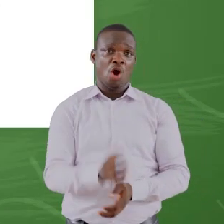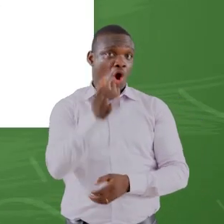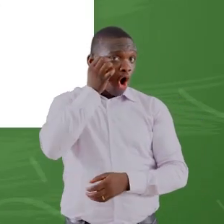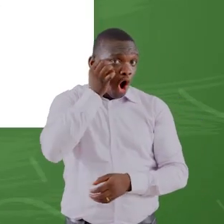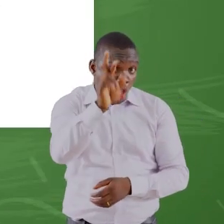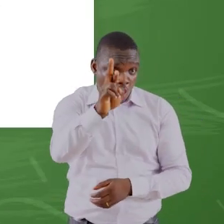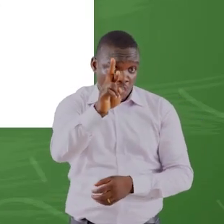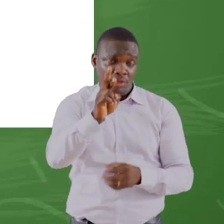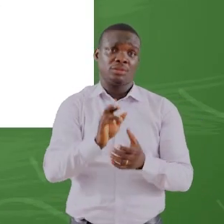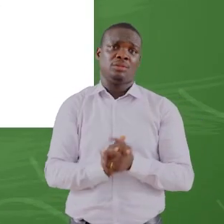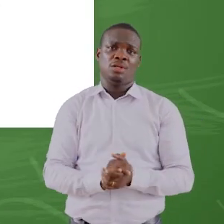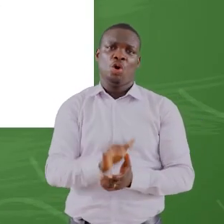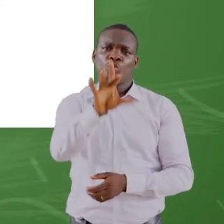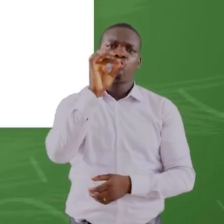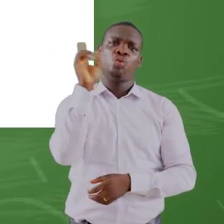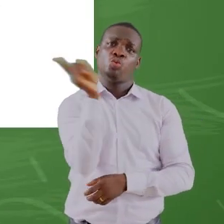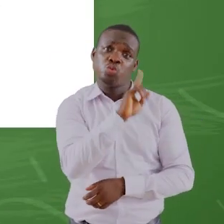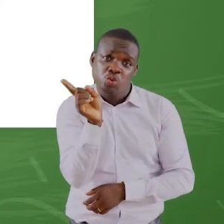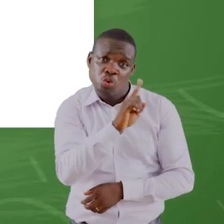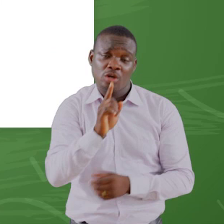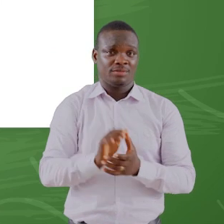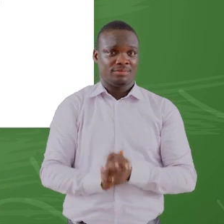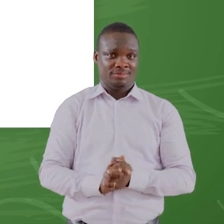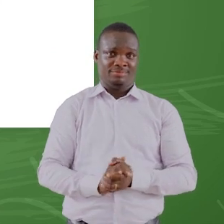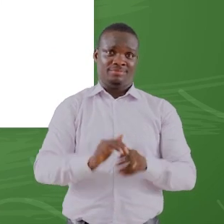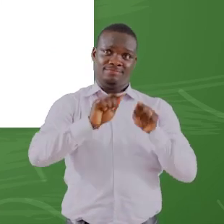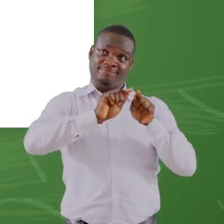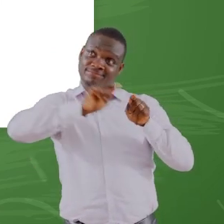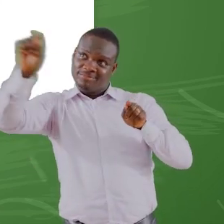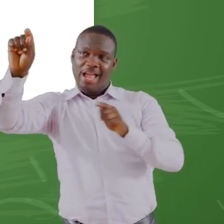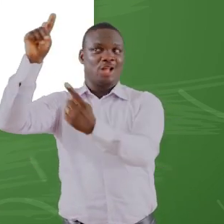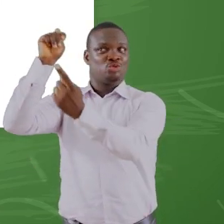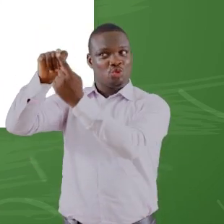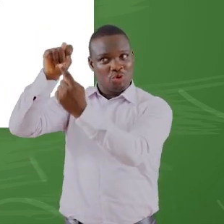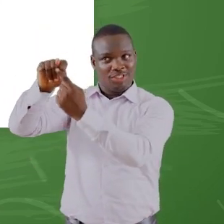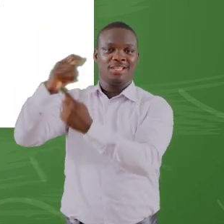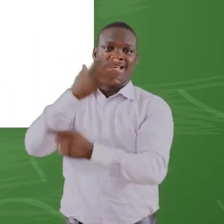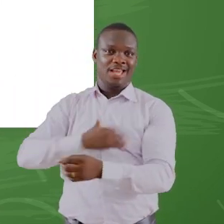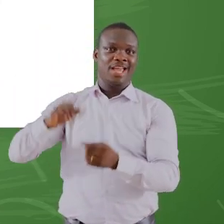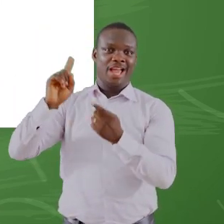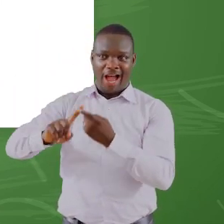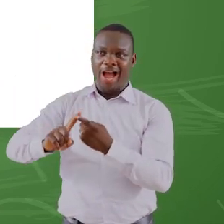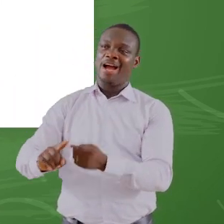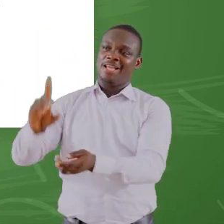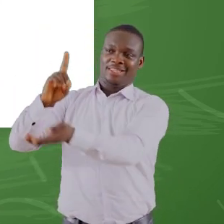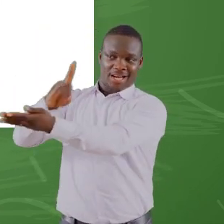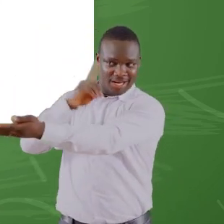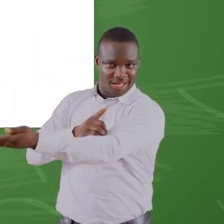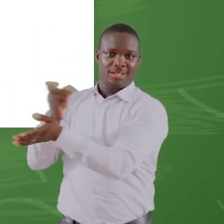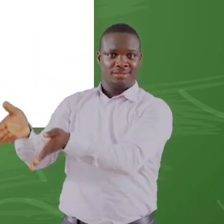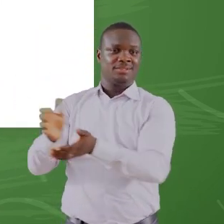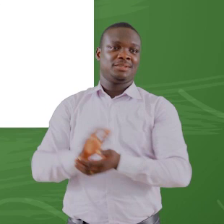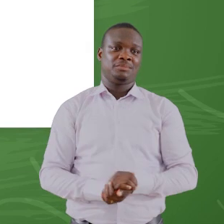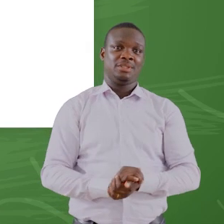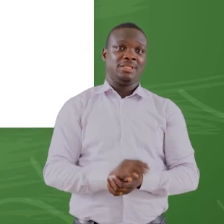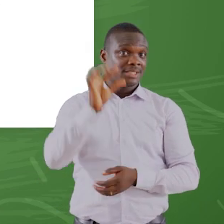L'or se rencontre à Toumodi et à Danané.